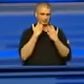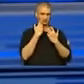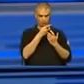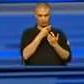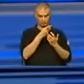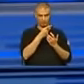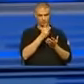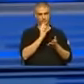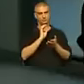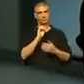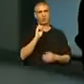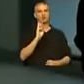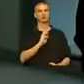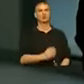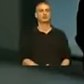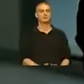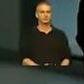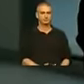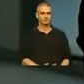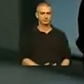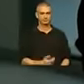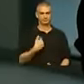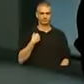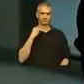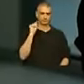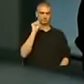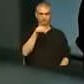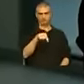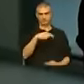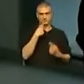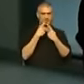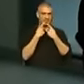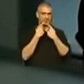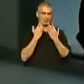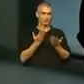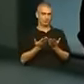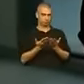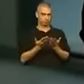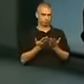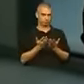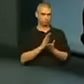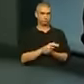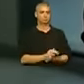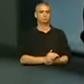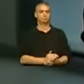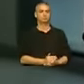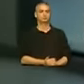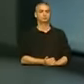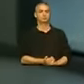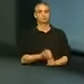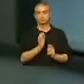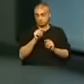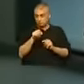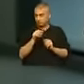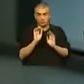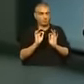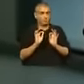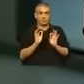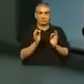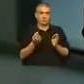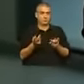כתבתנו מורן שכניק הגענו לעצם הדיון ומשם